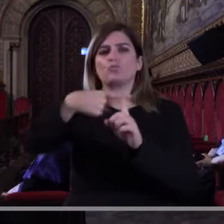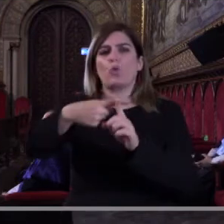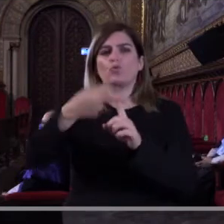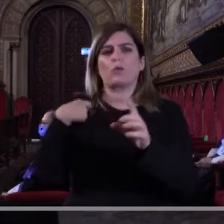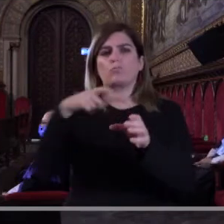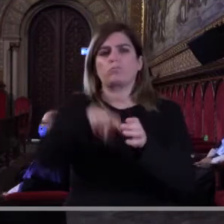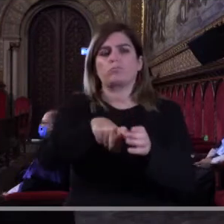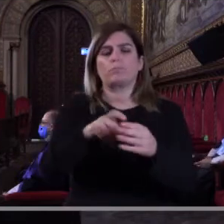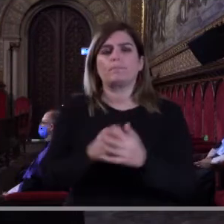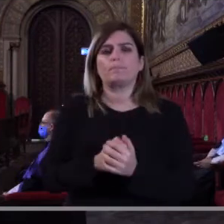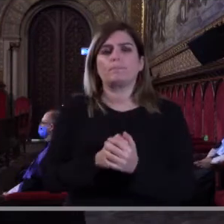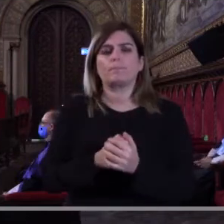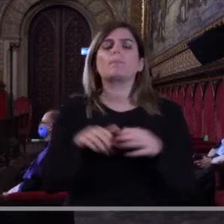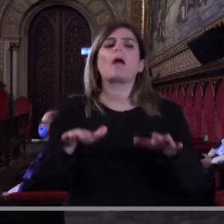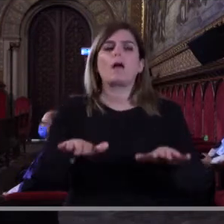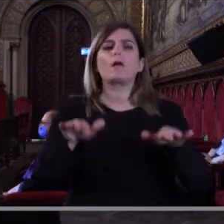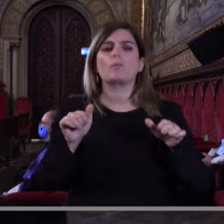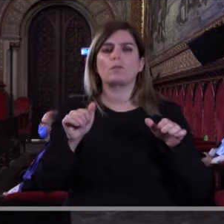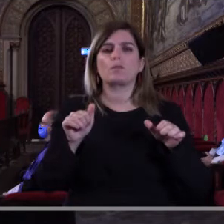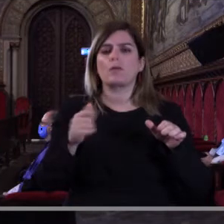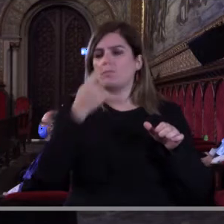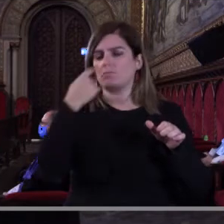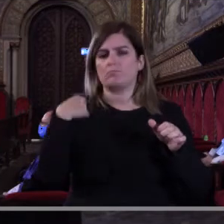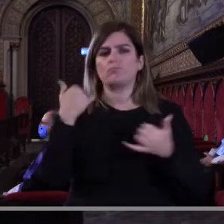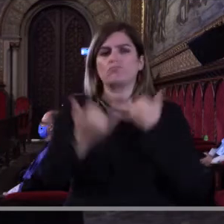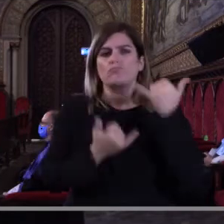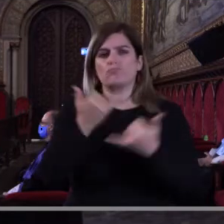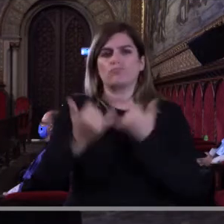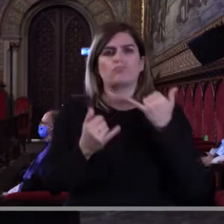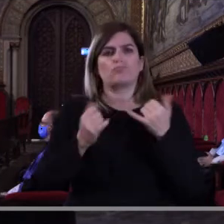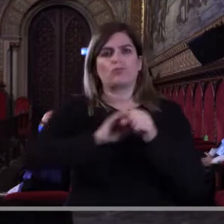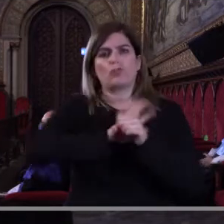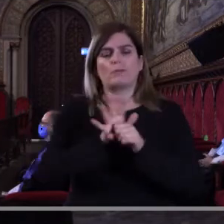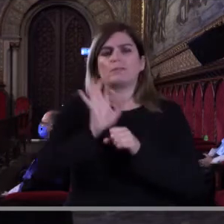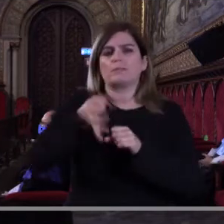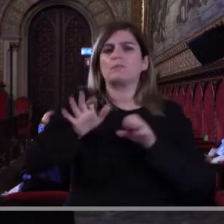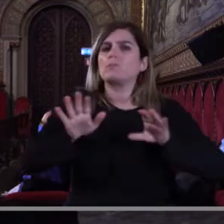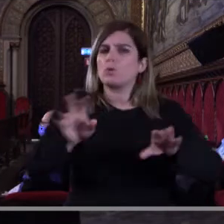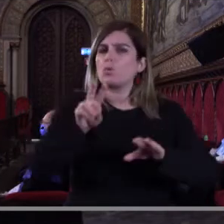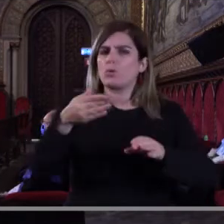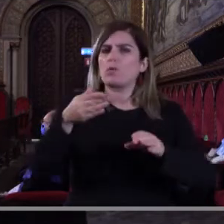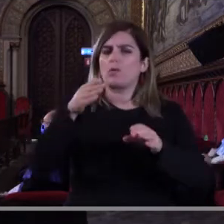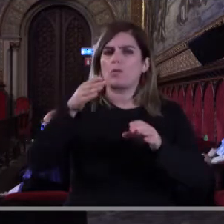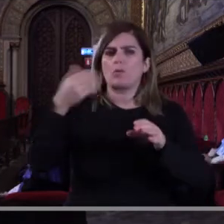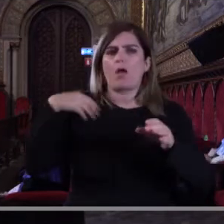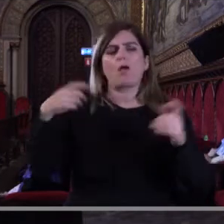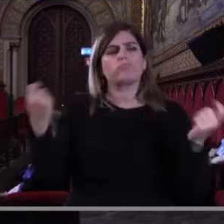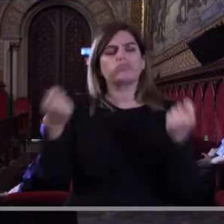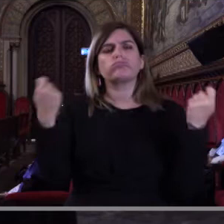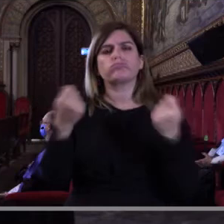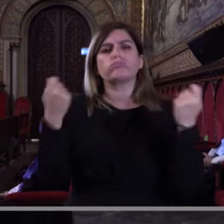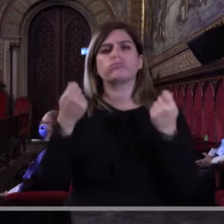i les dificultats viscudes aquest any, la UB s'ha continuat projectant al món i ha atret estudiants